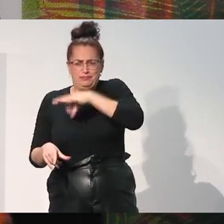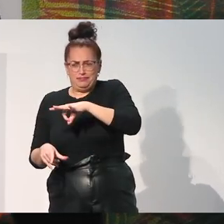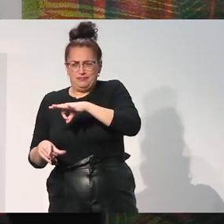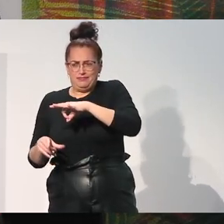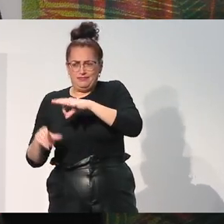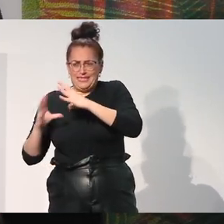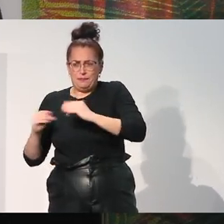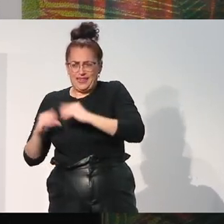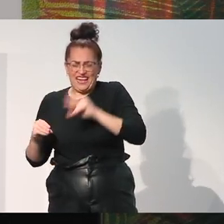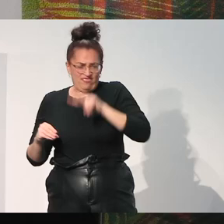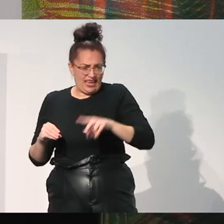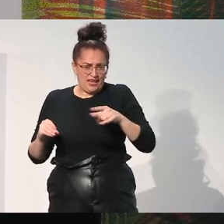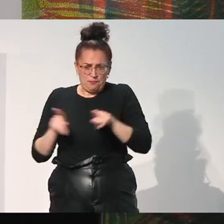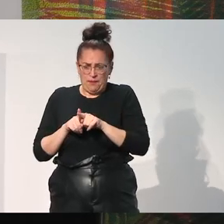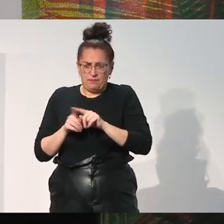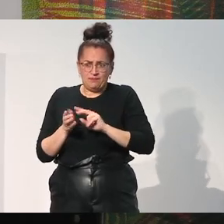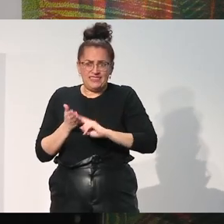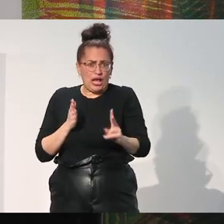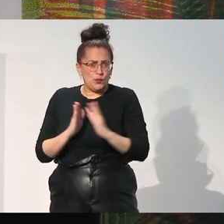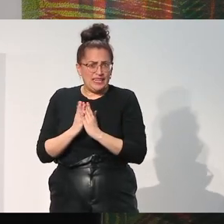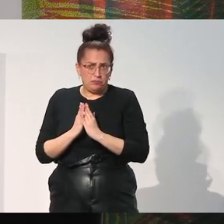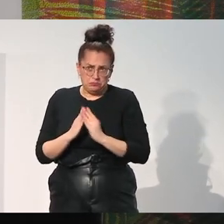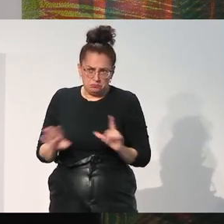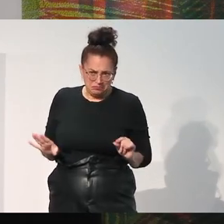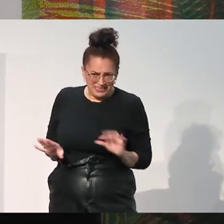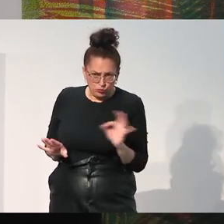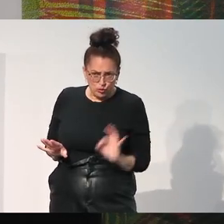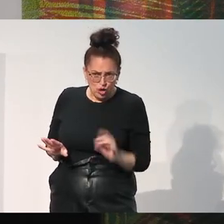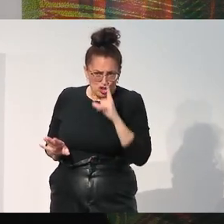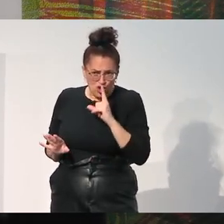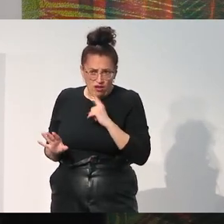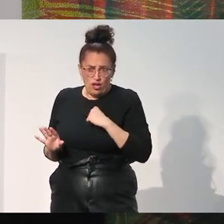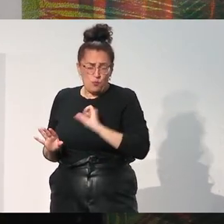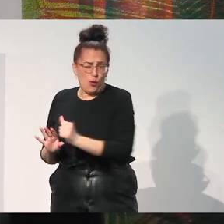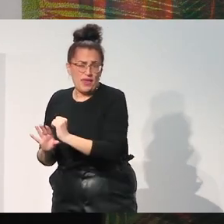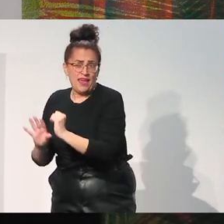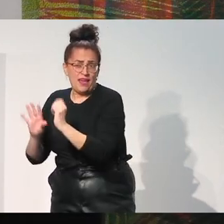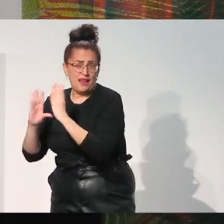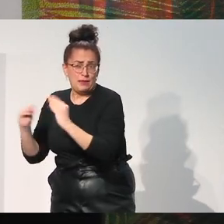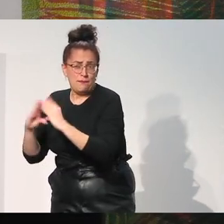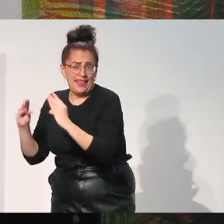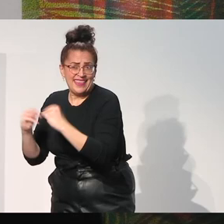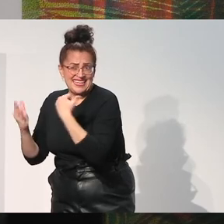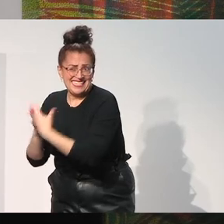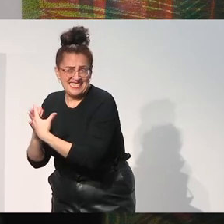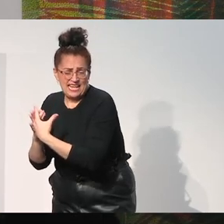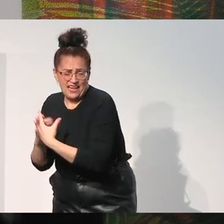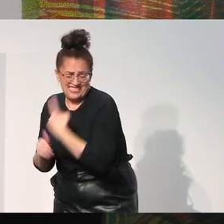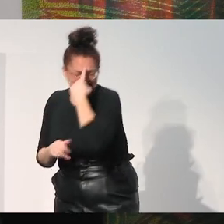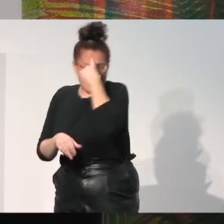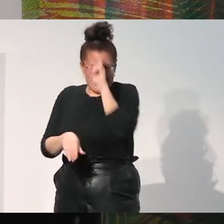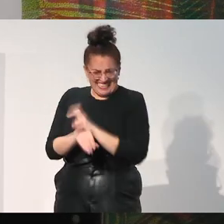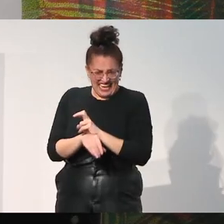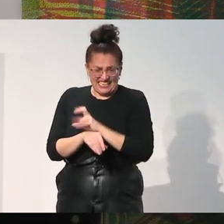traduit, c'est-à-dire que je pense 70% de mon livre c'est du libanais que j'ai traduit en français, et que j'ai traduit comme j'ai pu le mieux